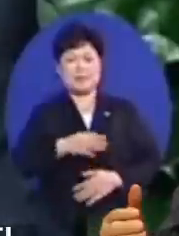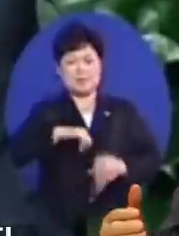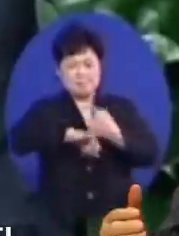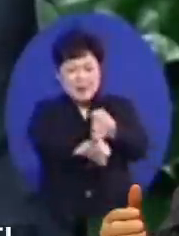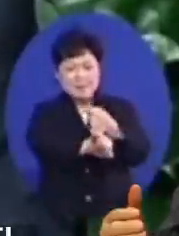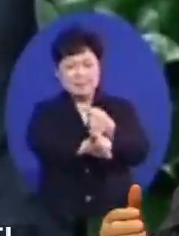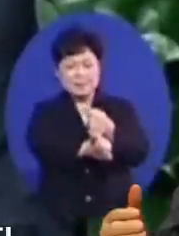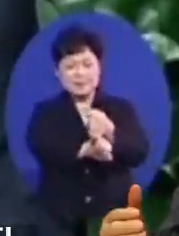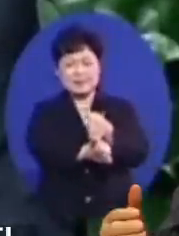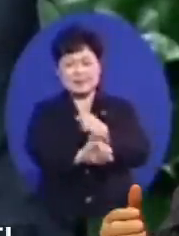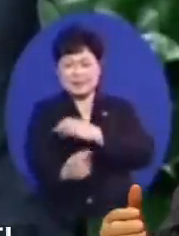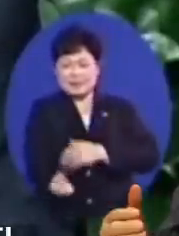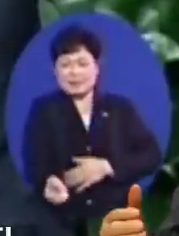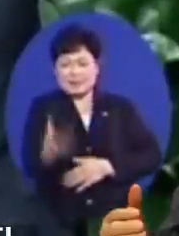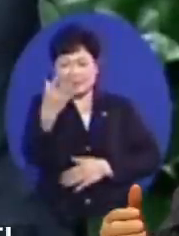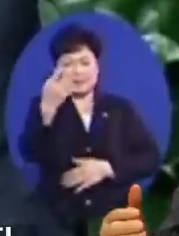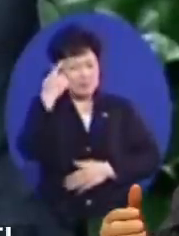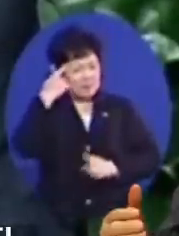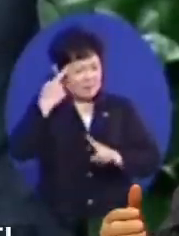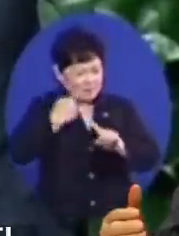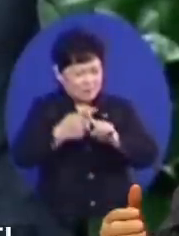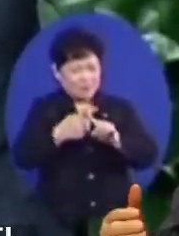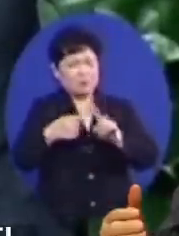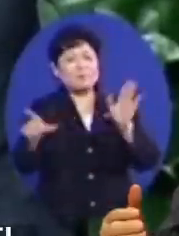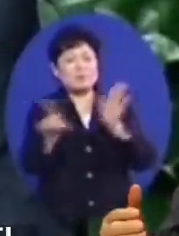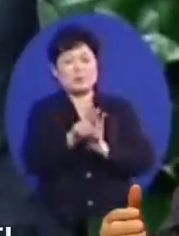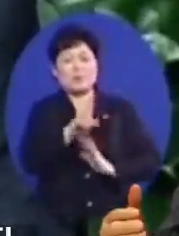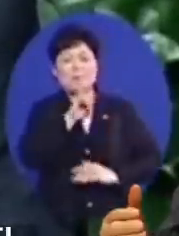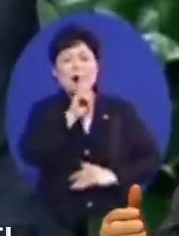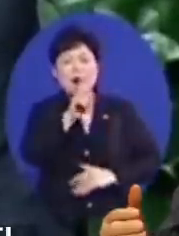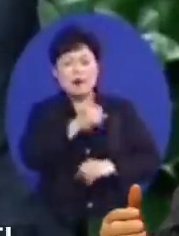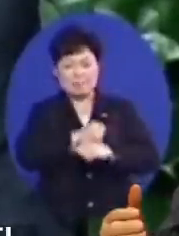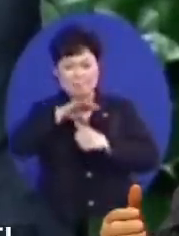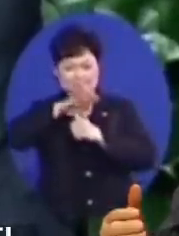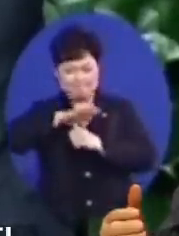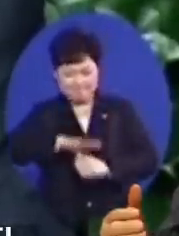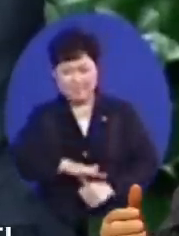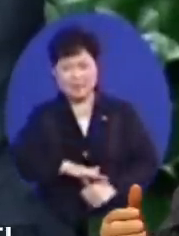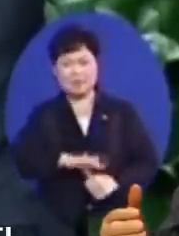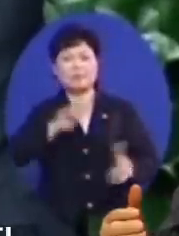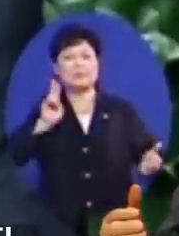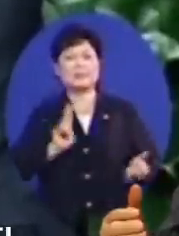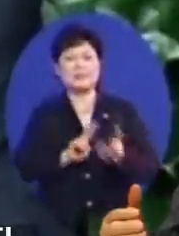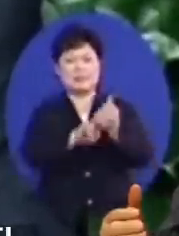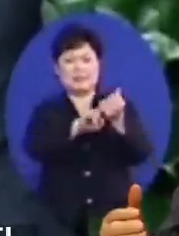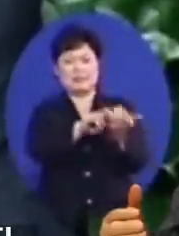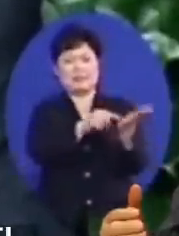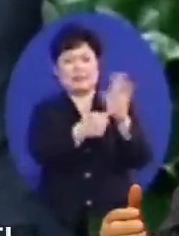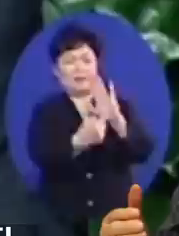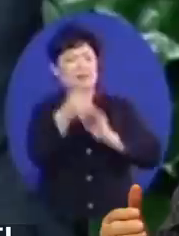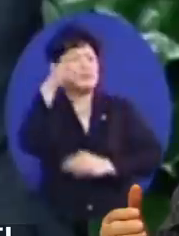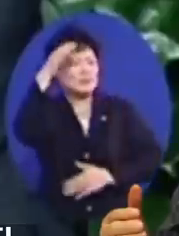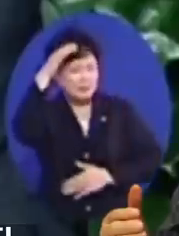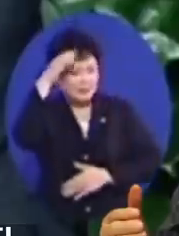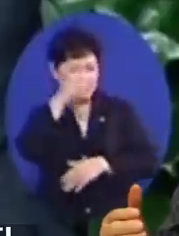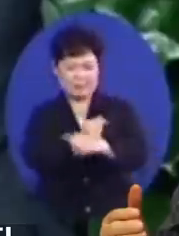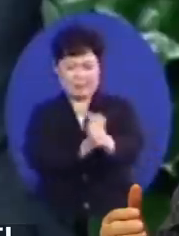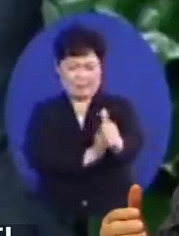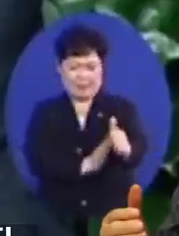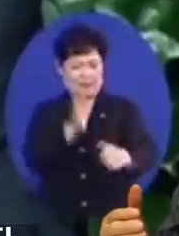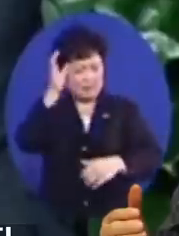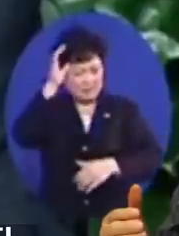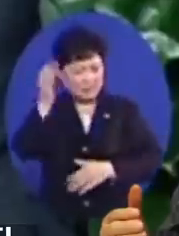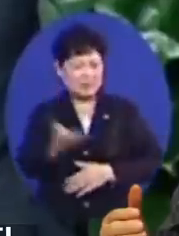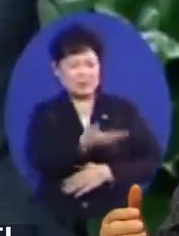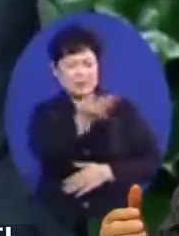승리한다고 긍정적으로 믿고 말하고 인내하고 기적이 일어날 것을 기대하십시오. 기적은 여러분